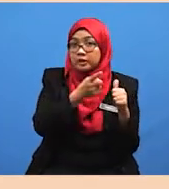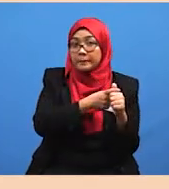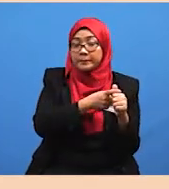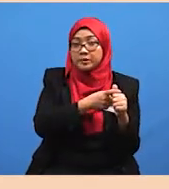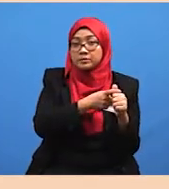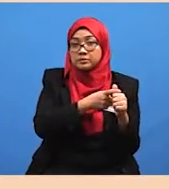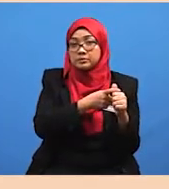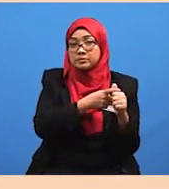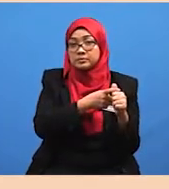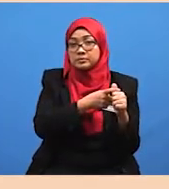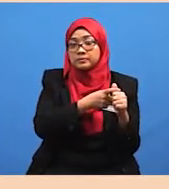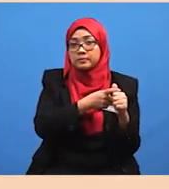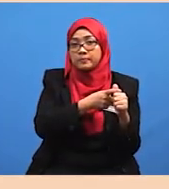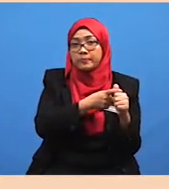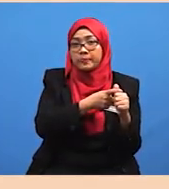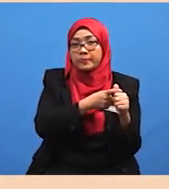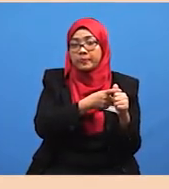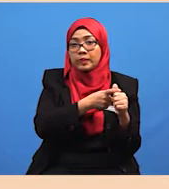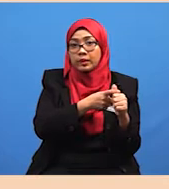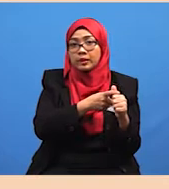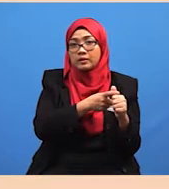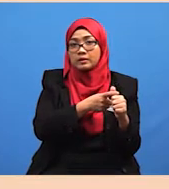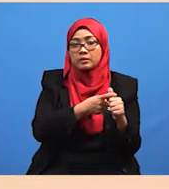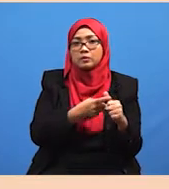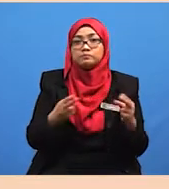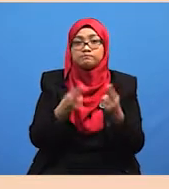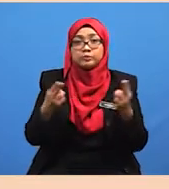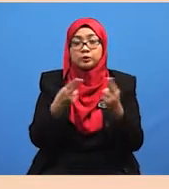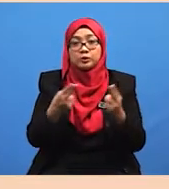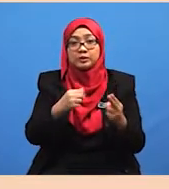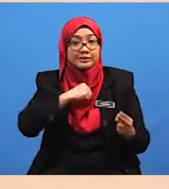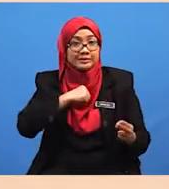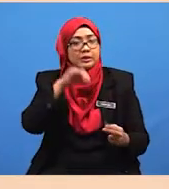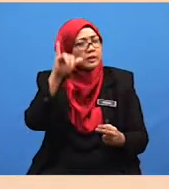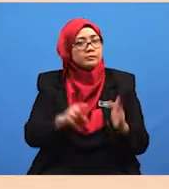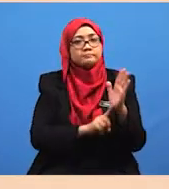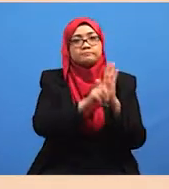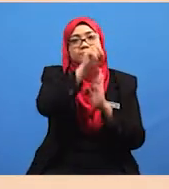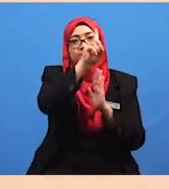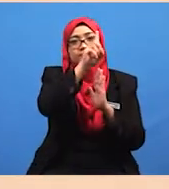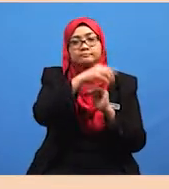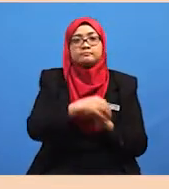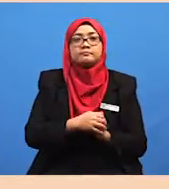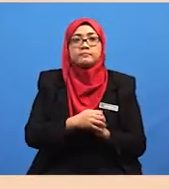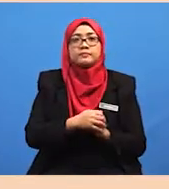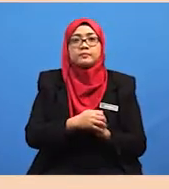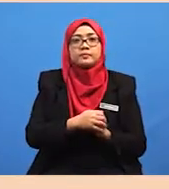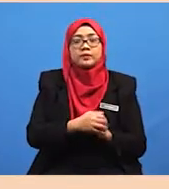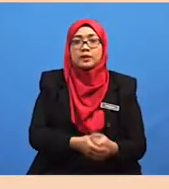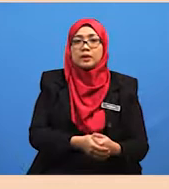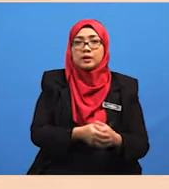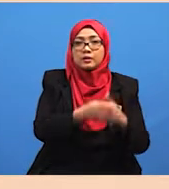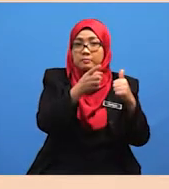Hai utama inisiatif yang tinggi ini merupakan fakta